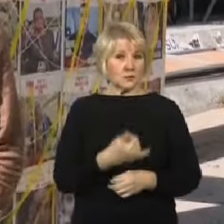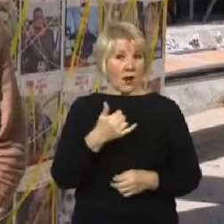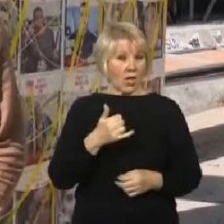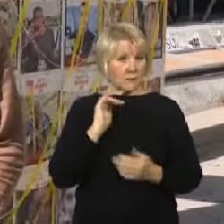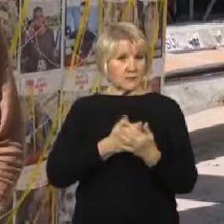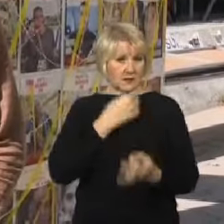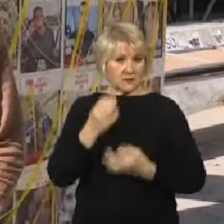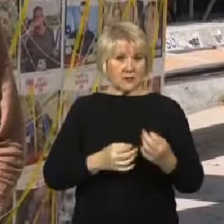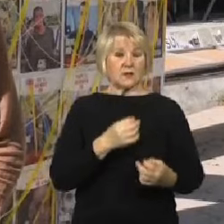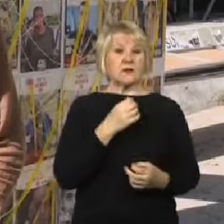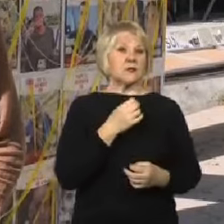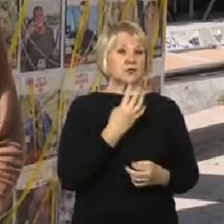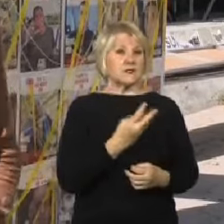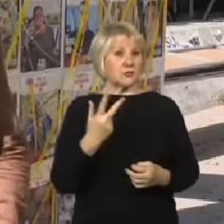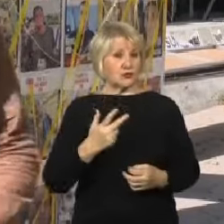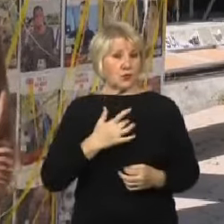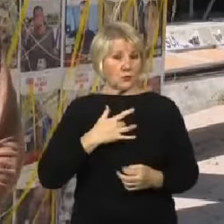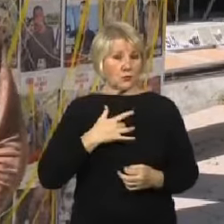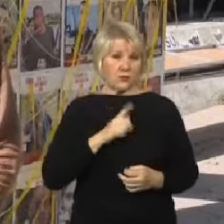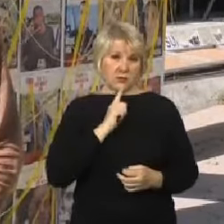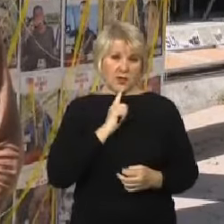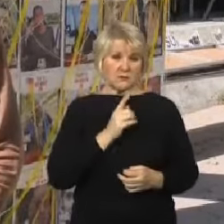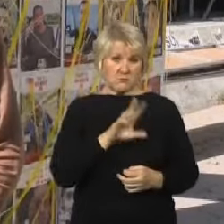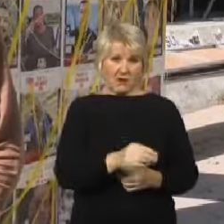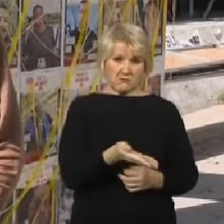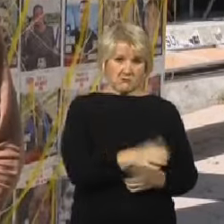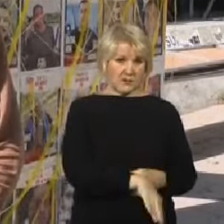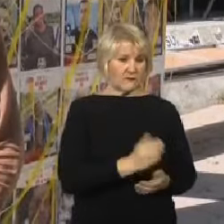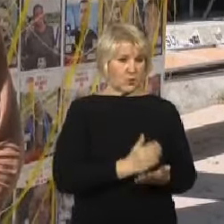43 z nich už po smrti. Z Tel Avivu Václav Černohorský, Česká televize.